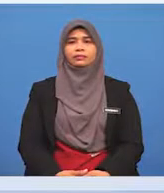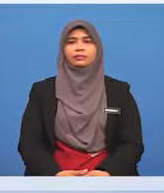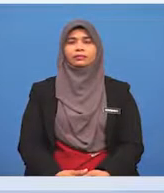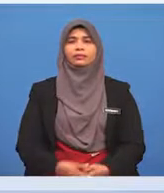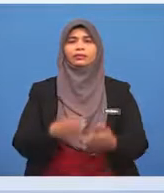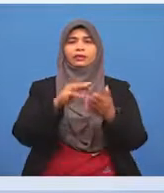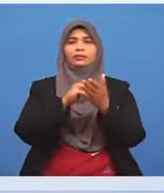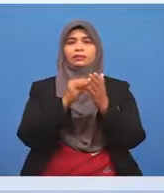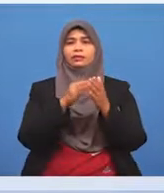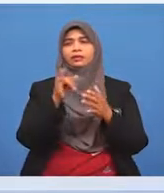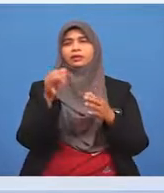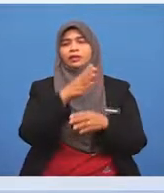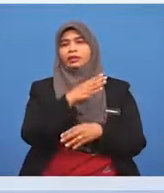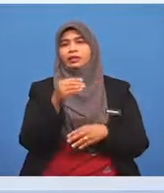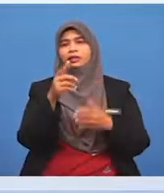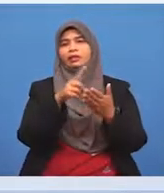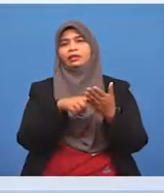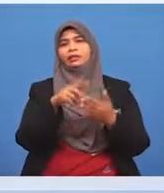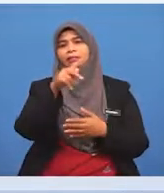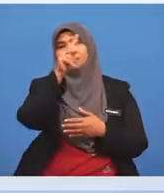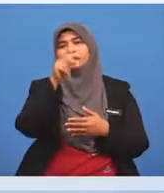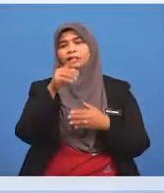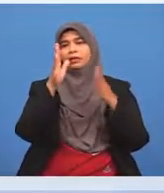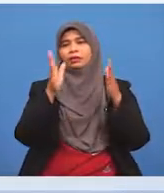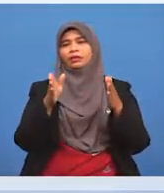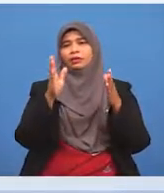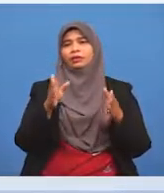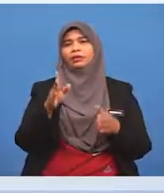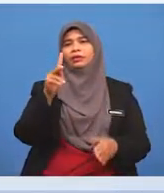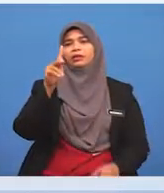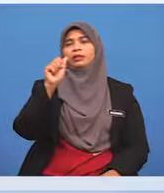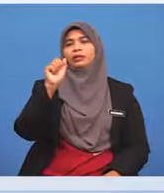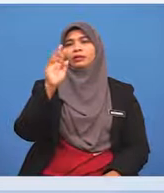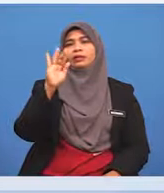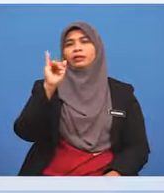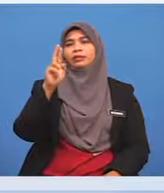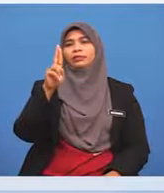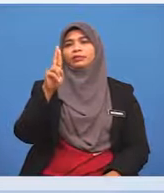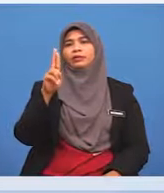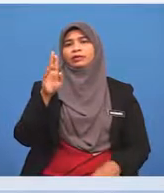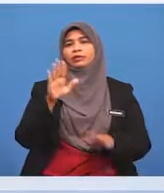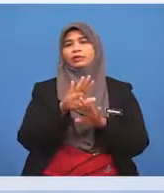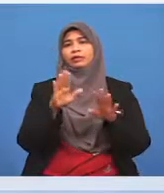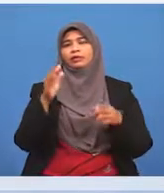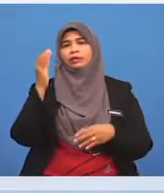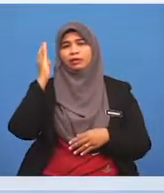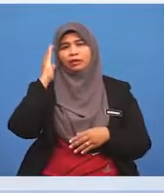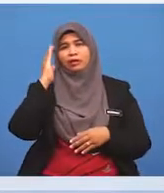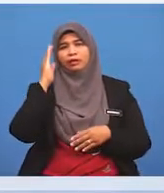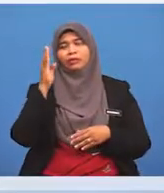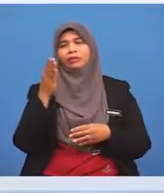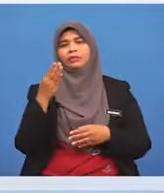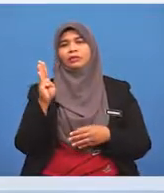mengetahui bahawasanya langit dan bumi itu keduanya adalah suatu yang padu,